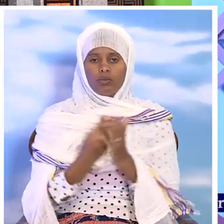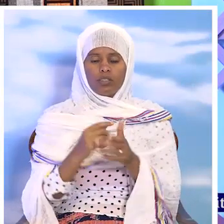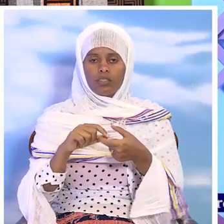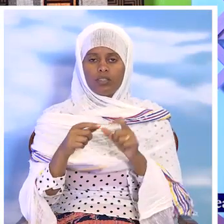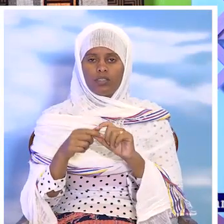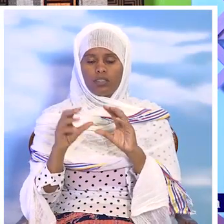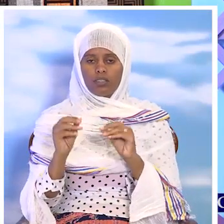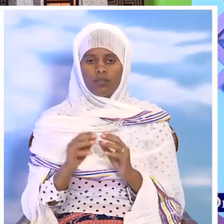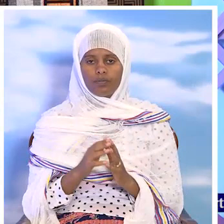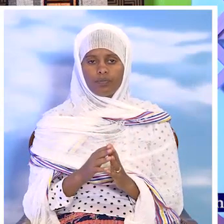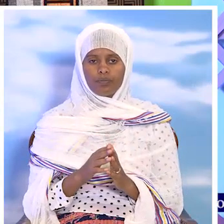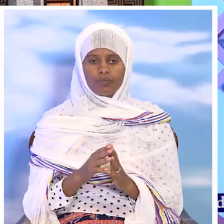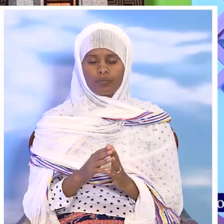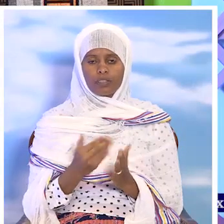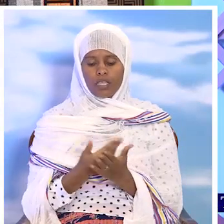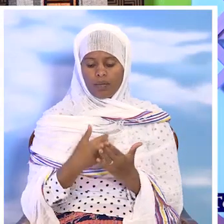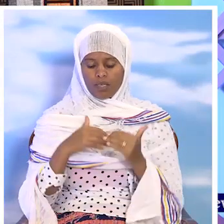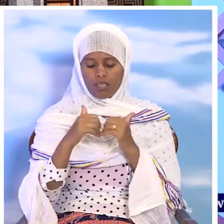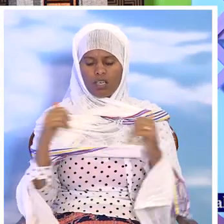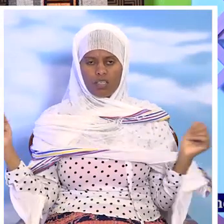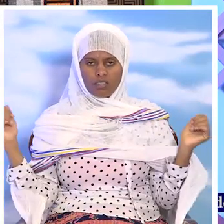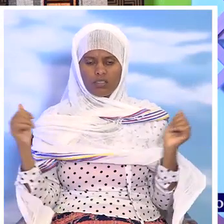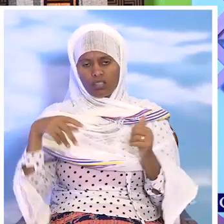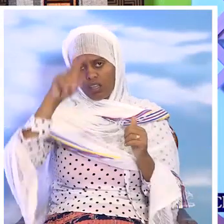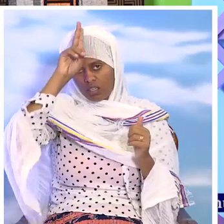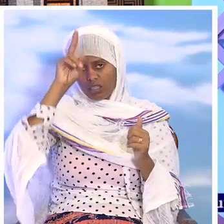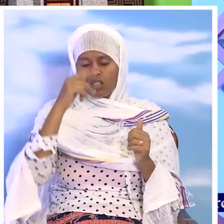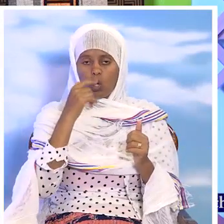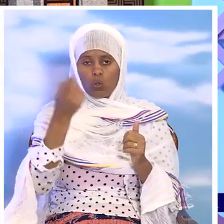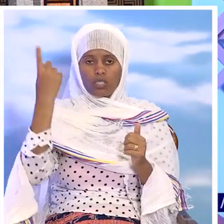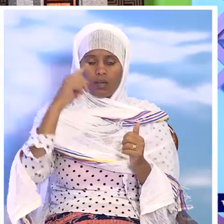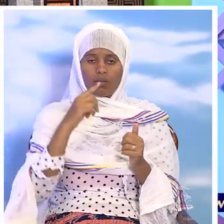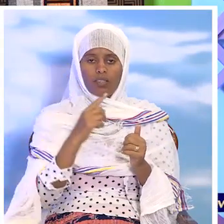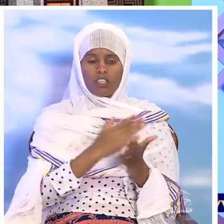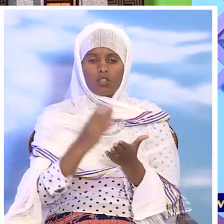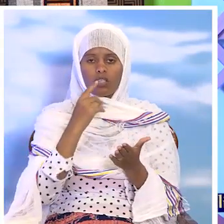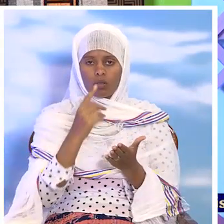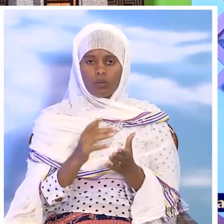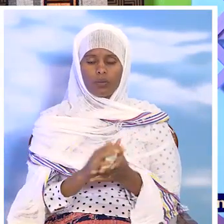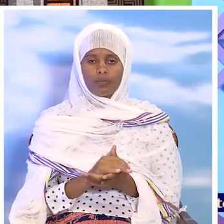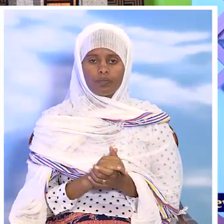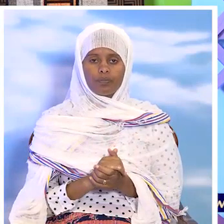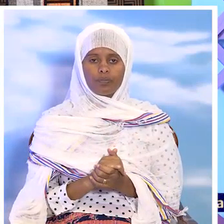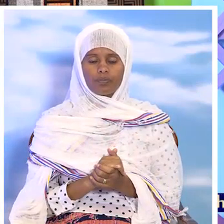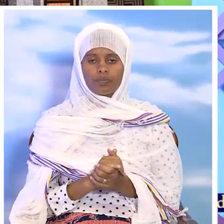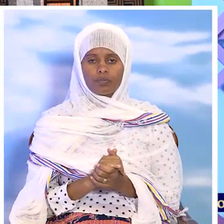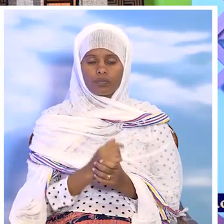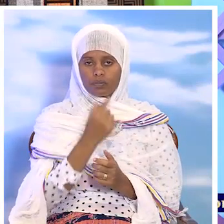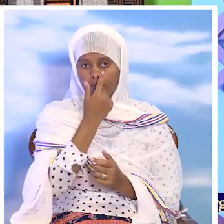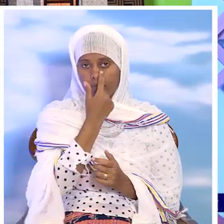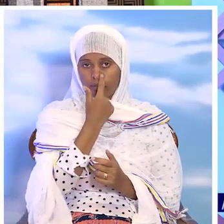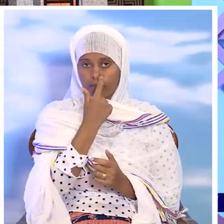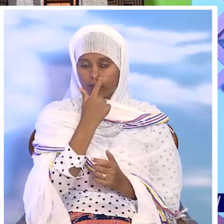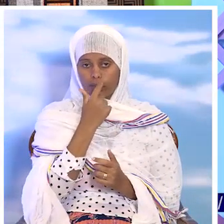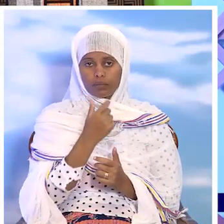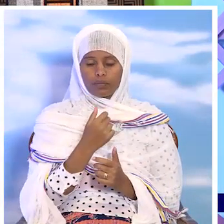እዩ። ካባይ ርሓቅ ሰይጣን ኢልዎ ማለት እዩ። ቅፅል ኣቢሉ ሽዑ ወእምዚ ሃደጎ ዲያብሎስ ዝብል ማለት እዩ።